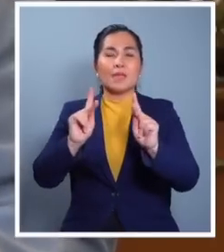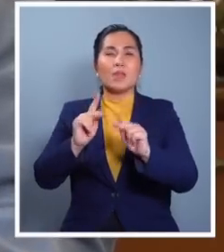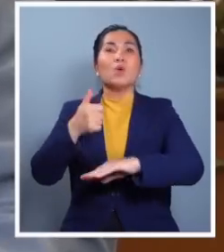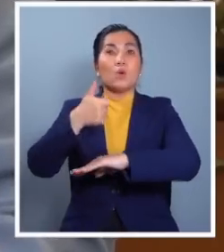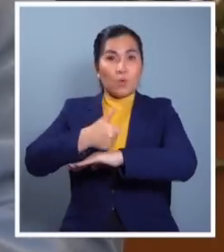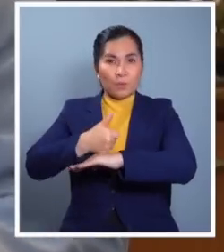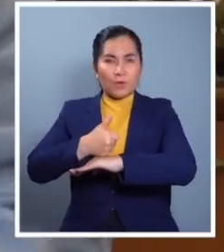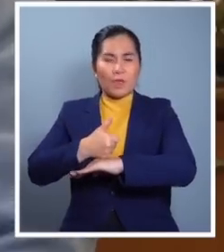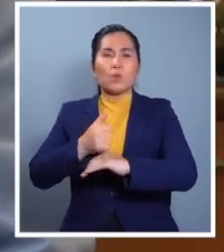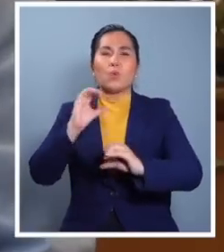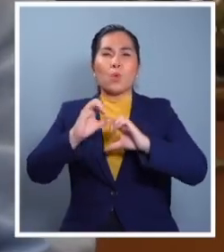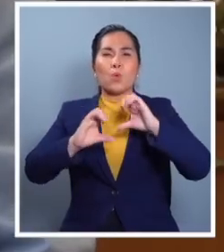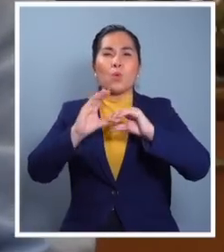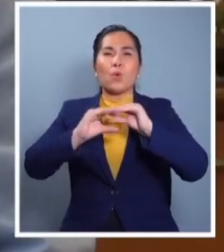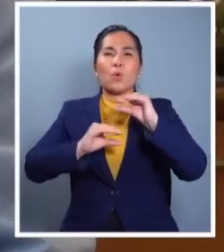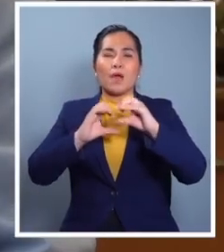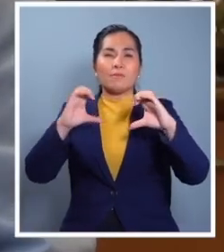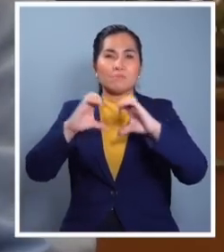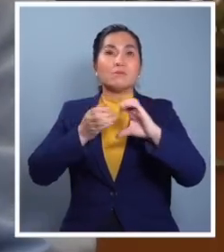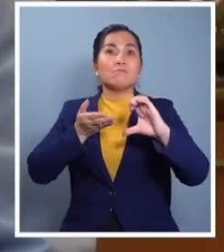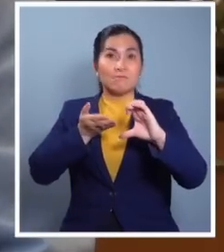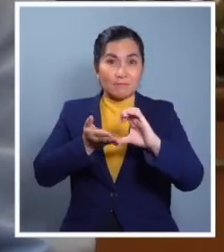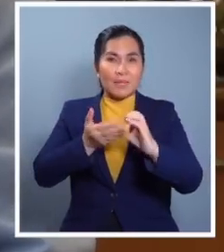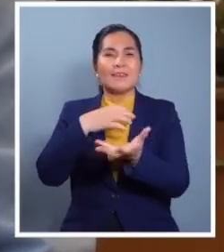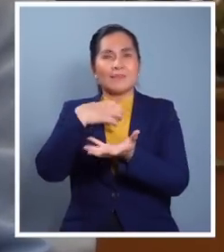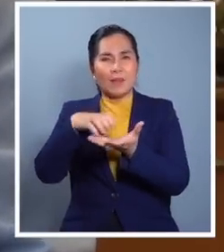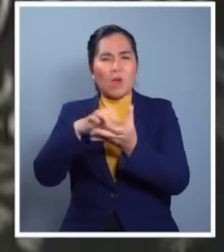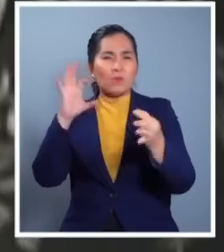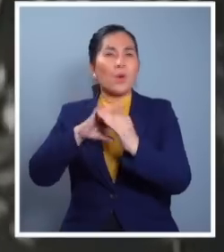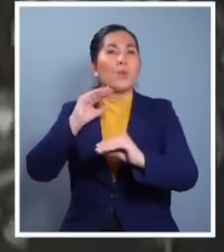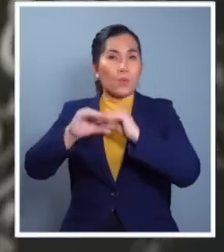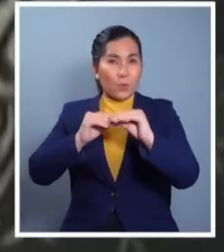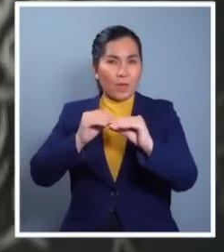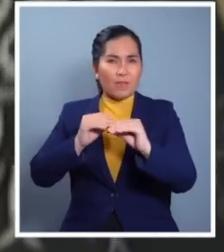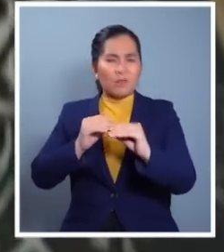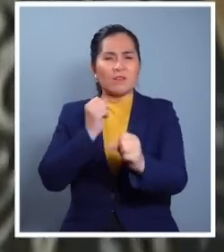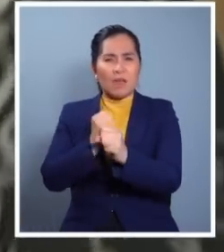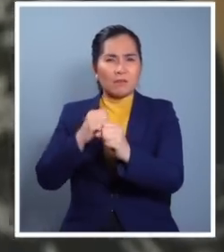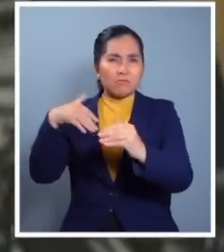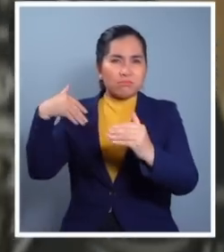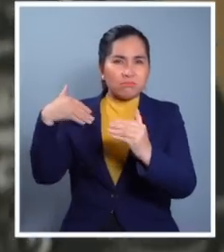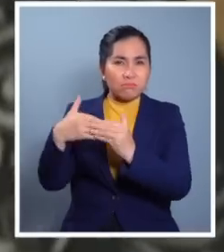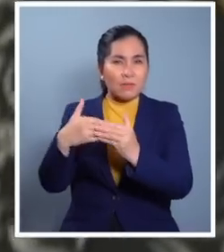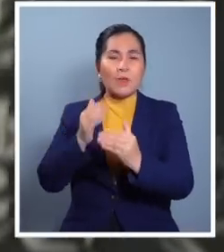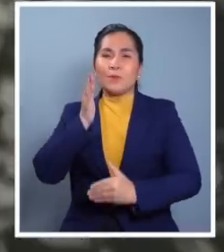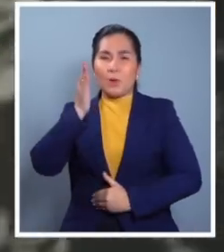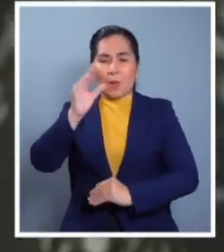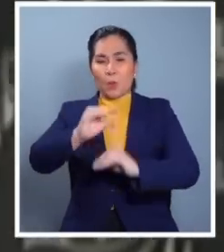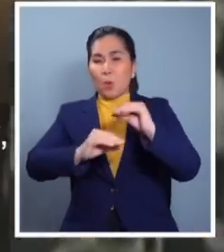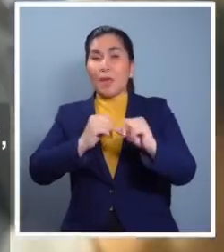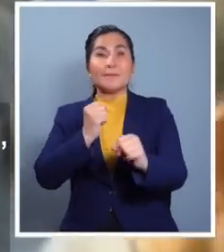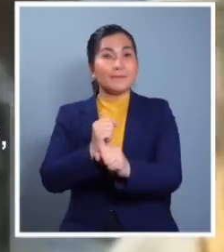จไทยสู่ใจใต้จะมาบอกเล่าความเป็นไปของโครงการกับผลการดำเนินงานและอนาคตของโครง